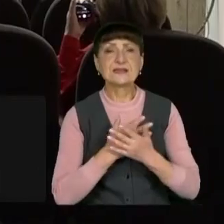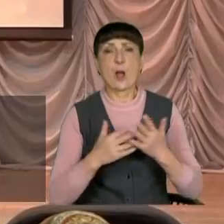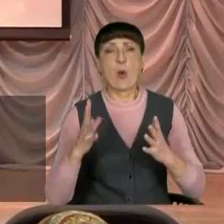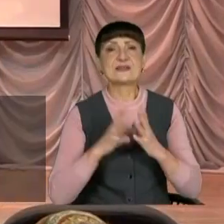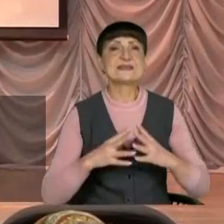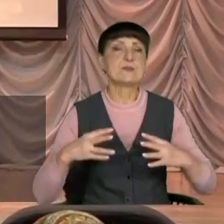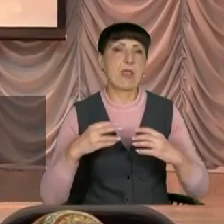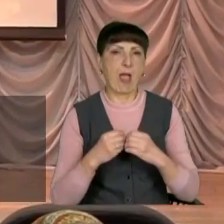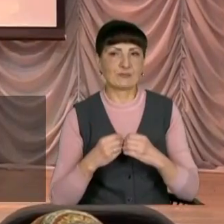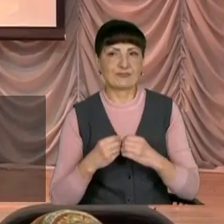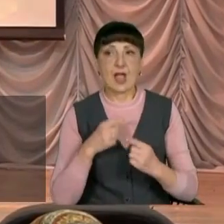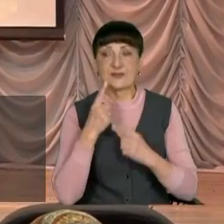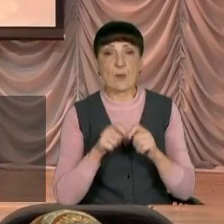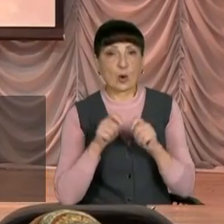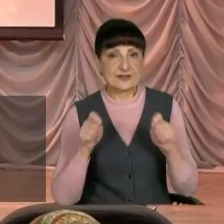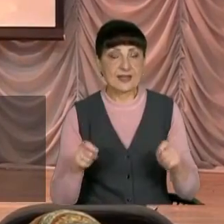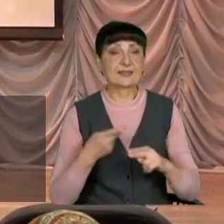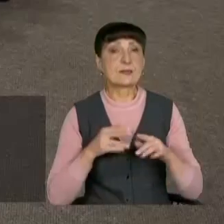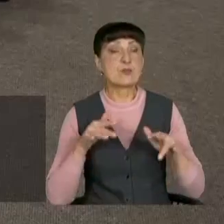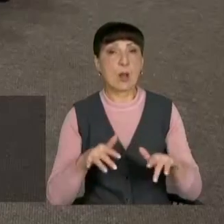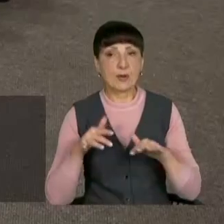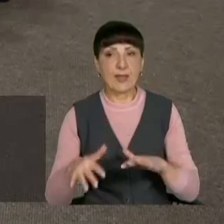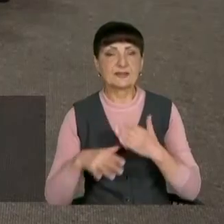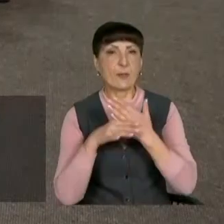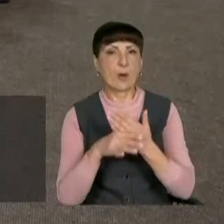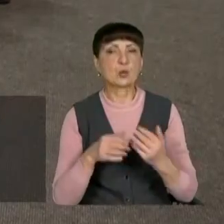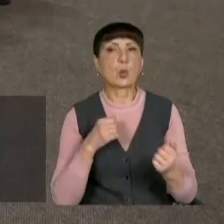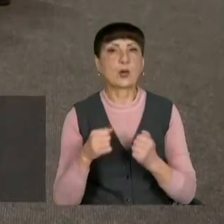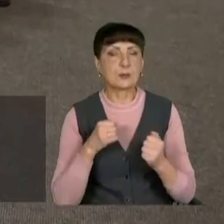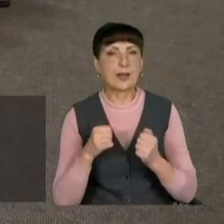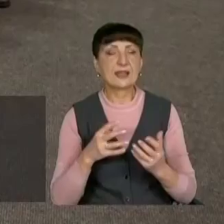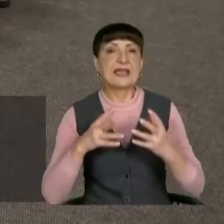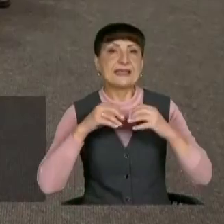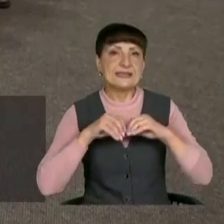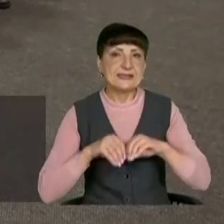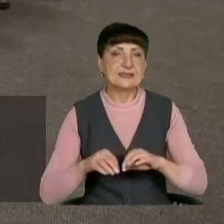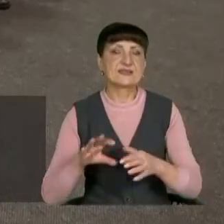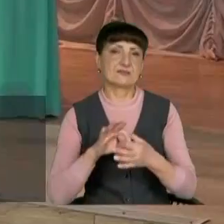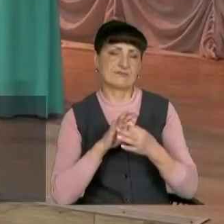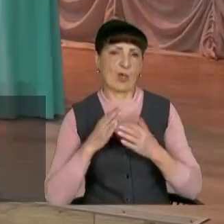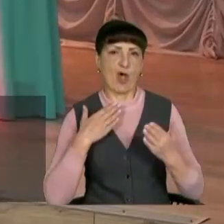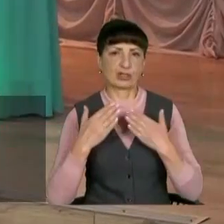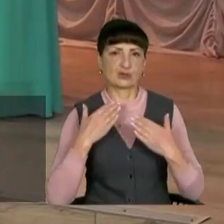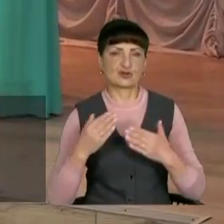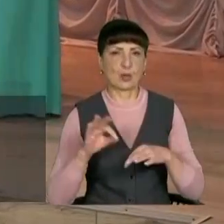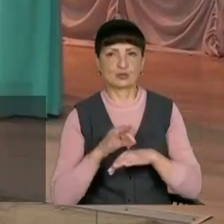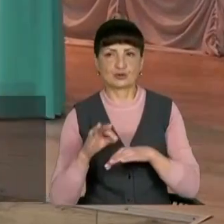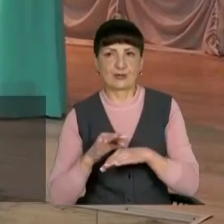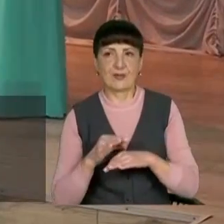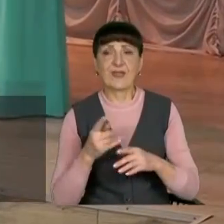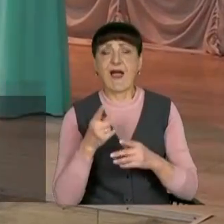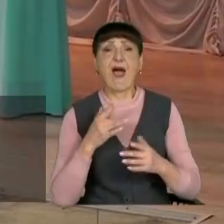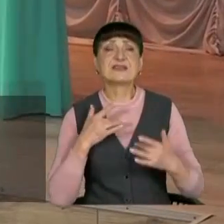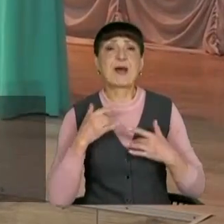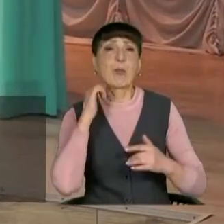семейных ценностях. По словам организаторов, такие мероприятия способствуют укреплению единства и гармоничных отношений. Ансамбль бабушек, районный